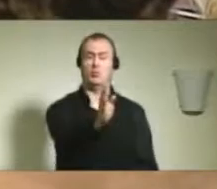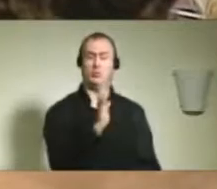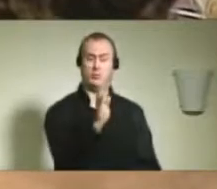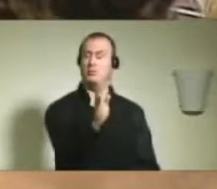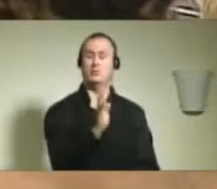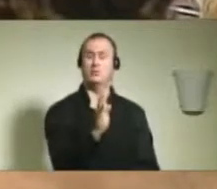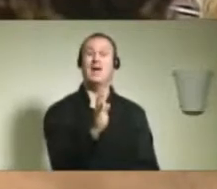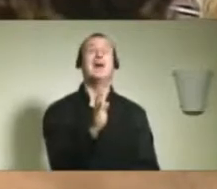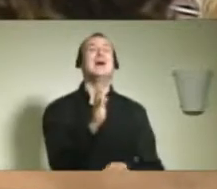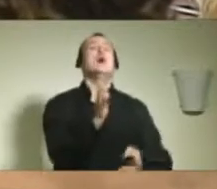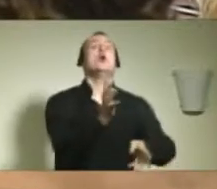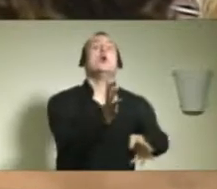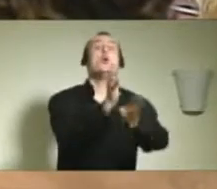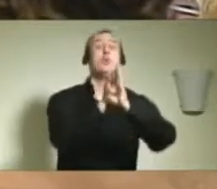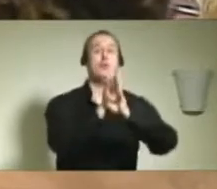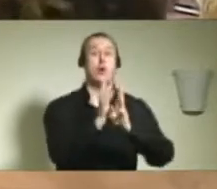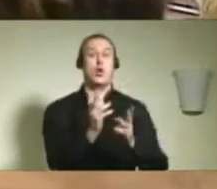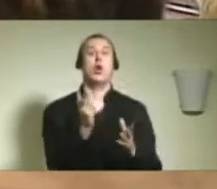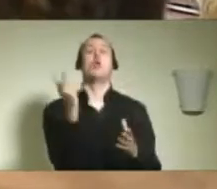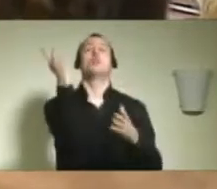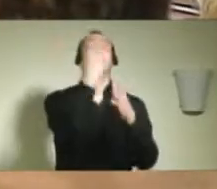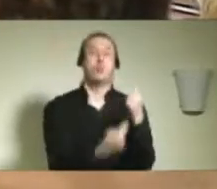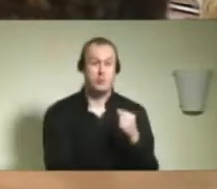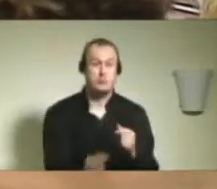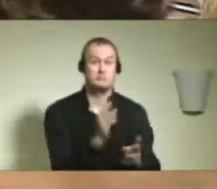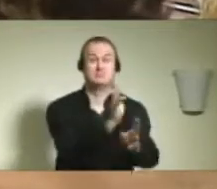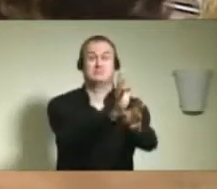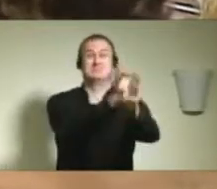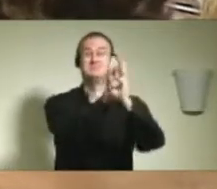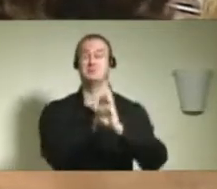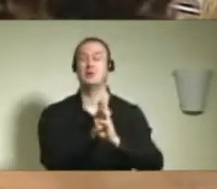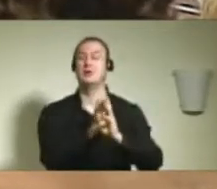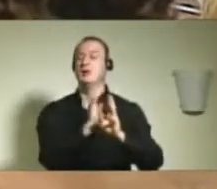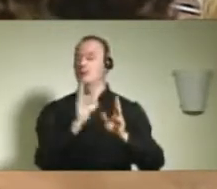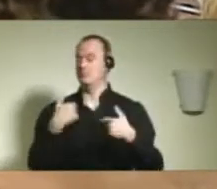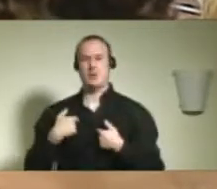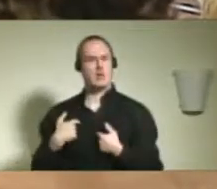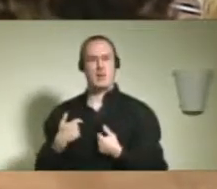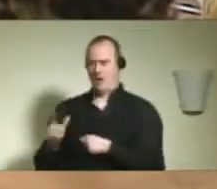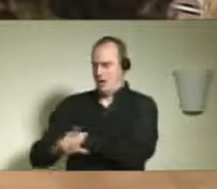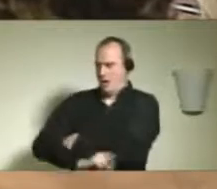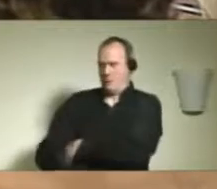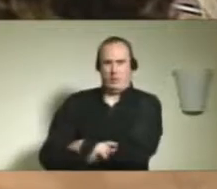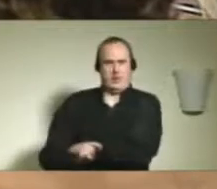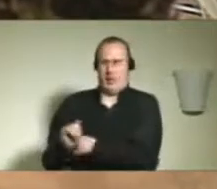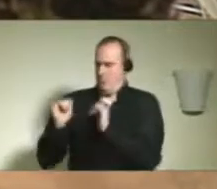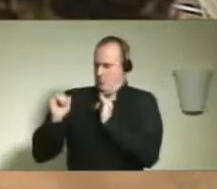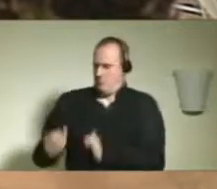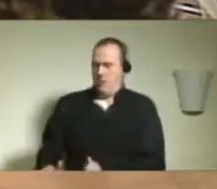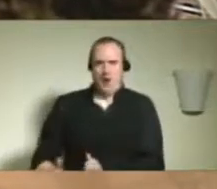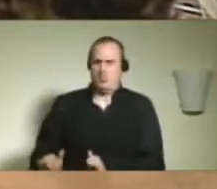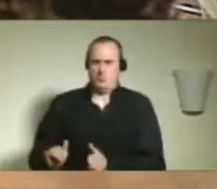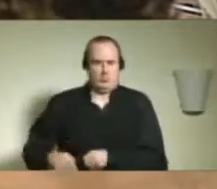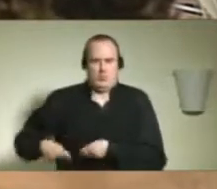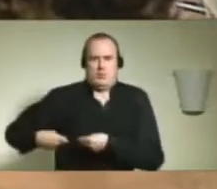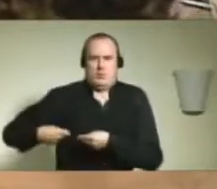n'avaient pas changé pour servir ces clients. Donc, pour l'avenir,